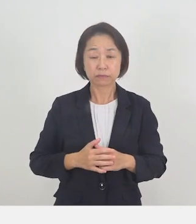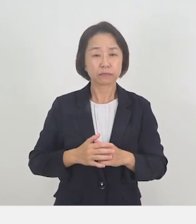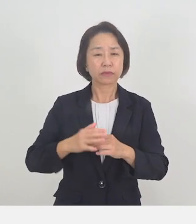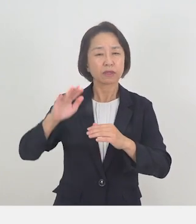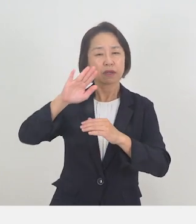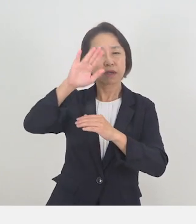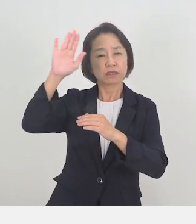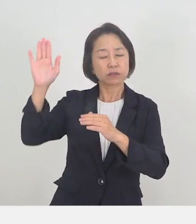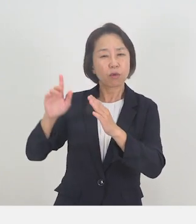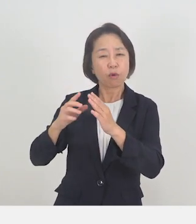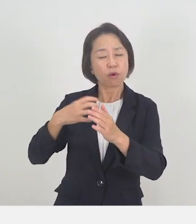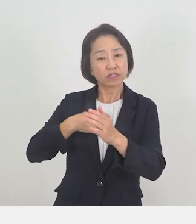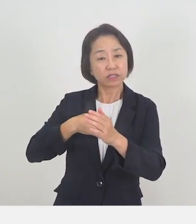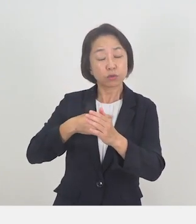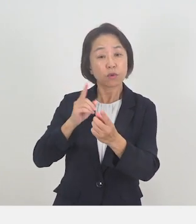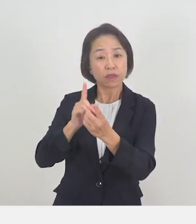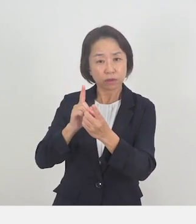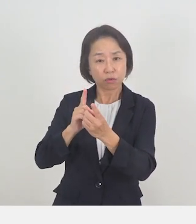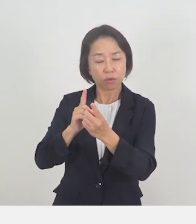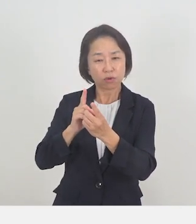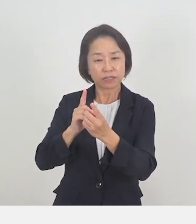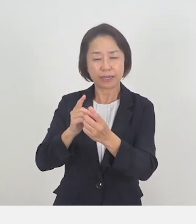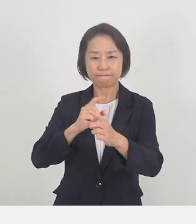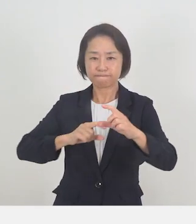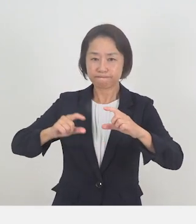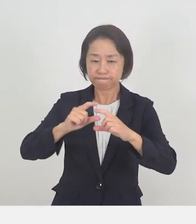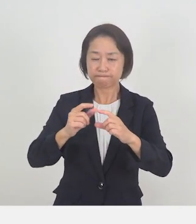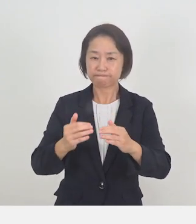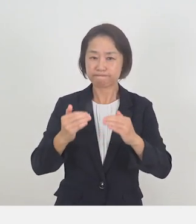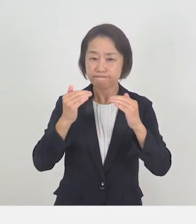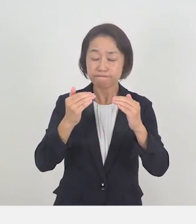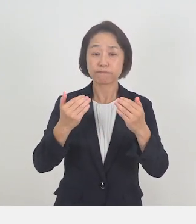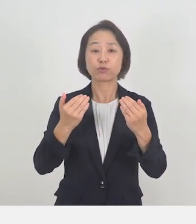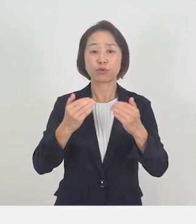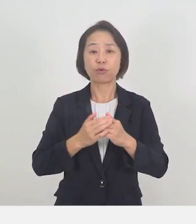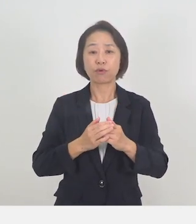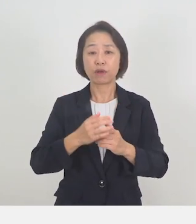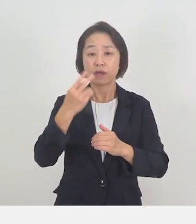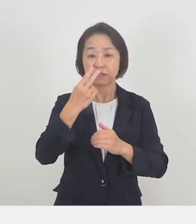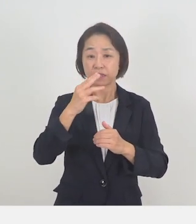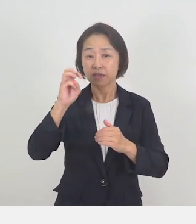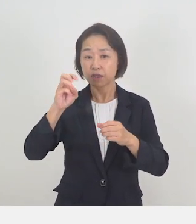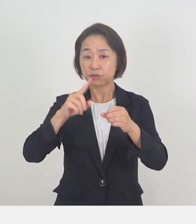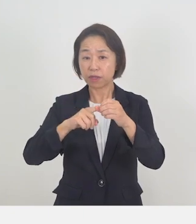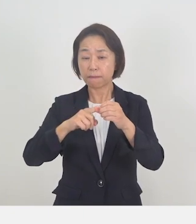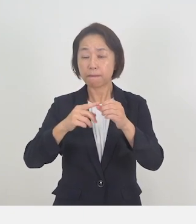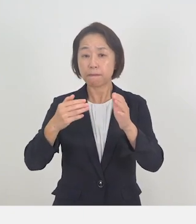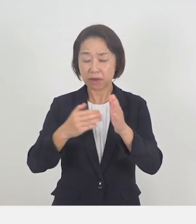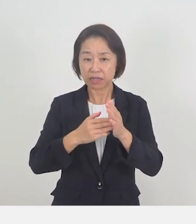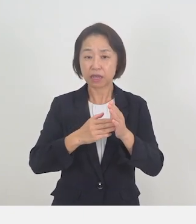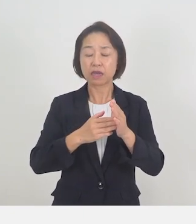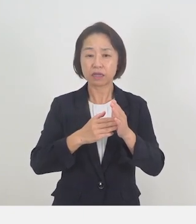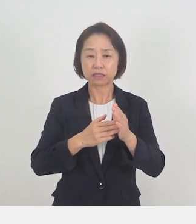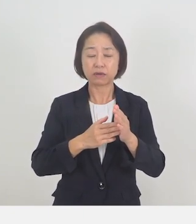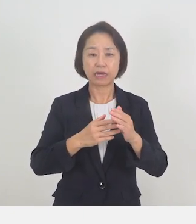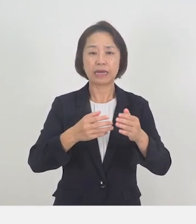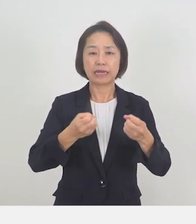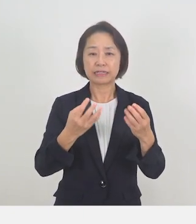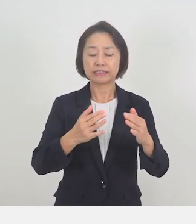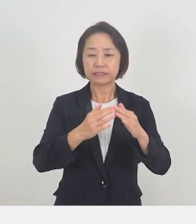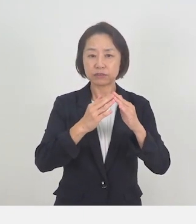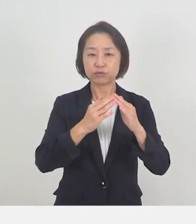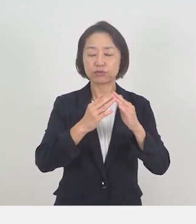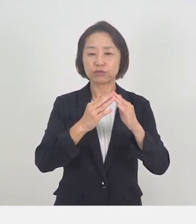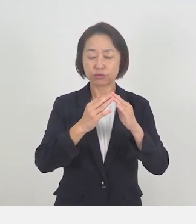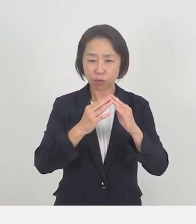対応という点では今後一層の強化が必要であり2030年までには新築住宅の基準強化が予定されて